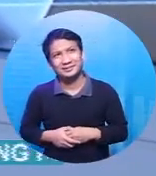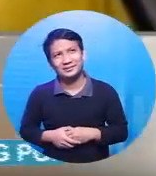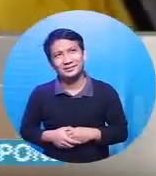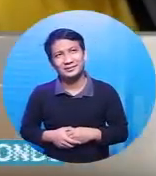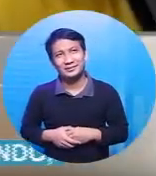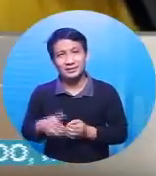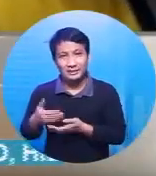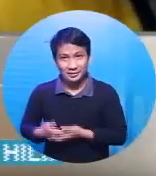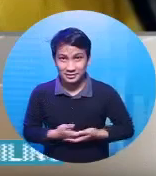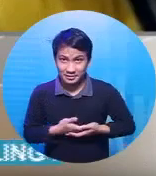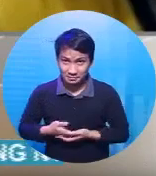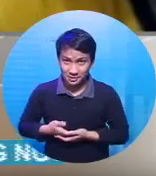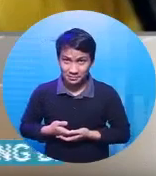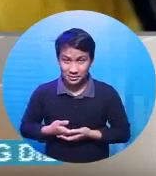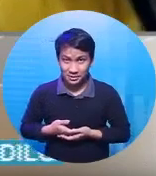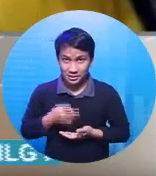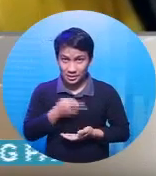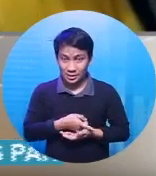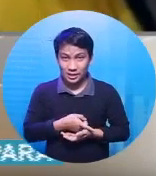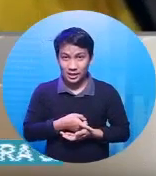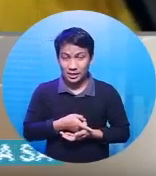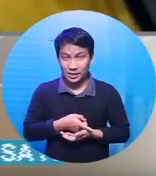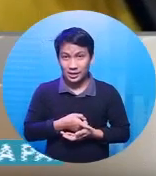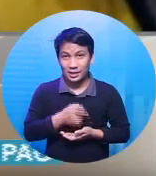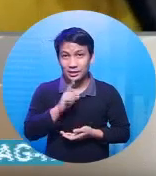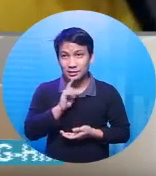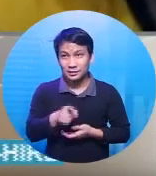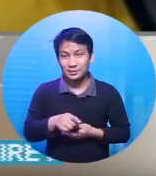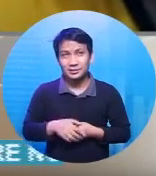ang baby ay